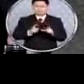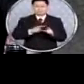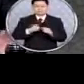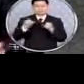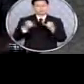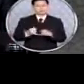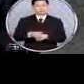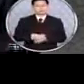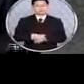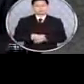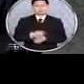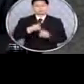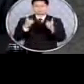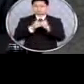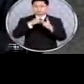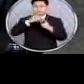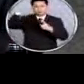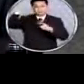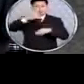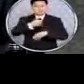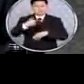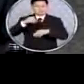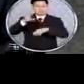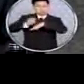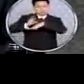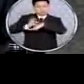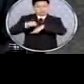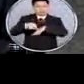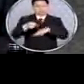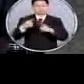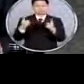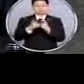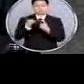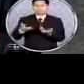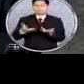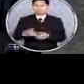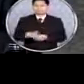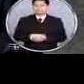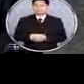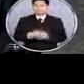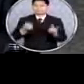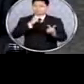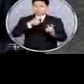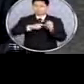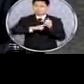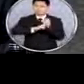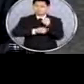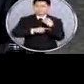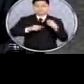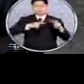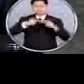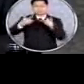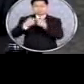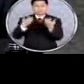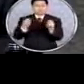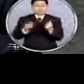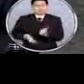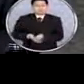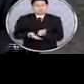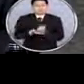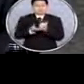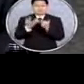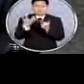斥。我们对于太阳能的这些做法上面，也没有经过建筑法规的一些调整了，来鼓励